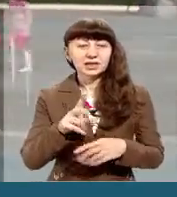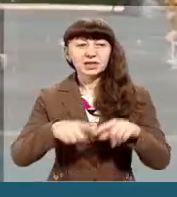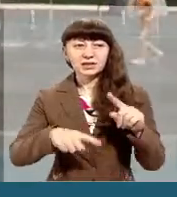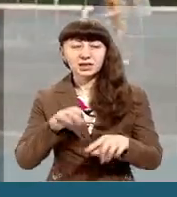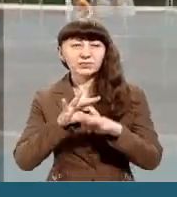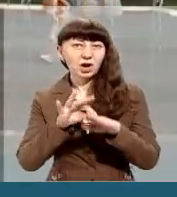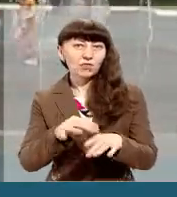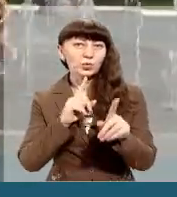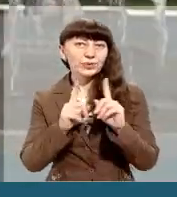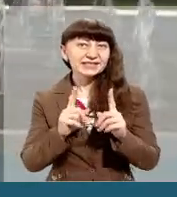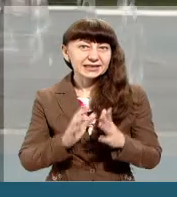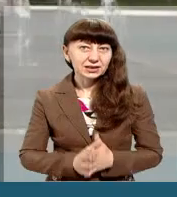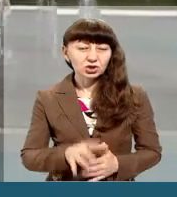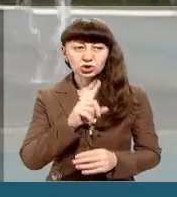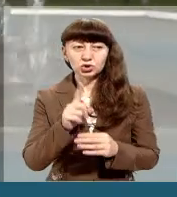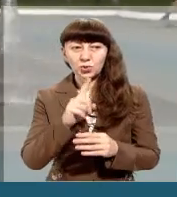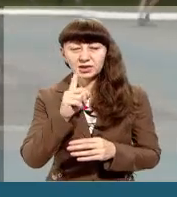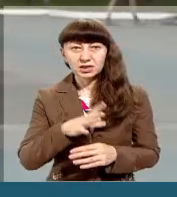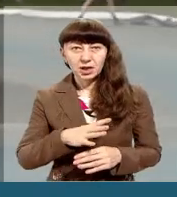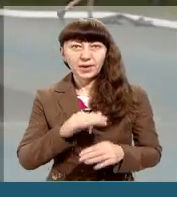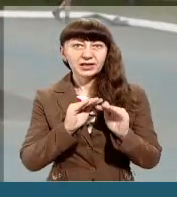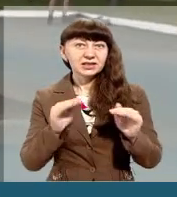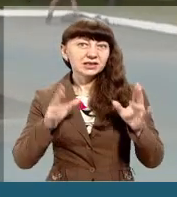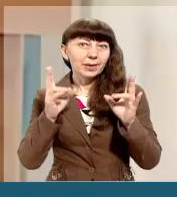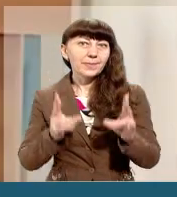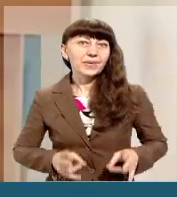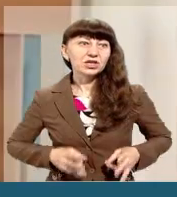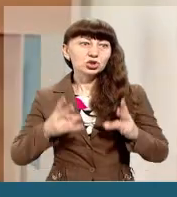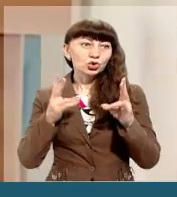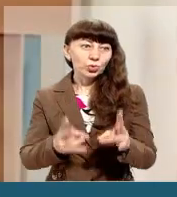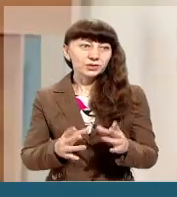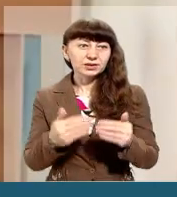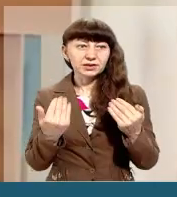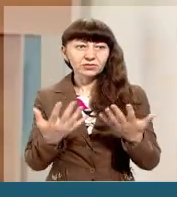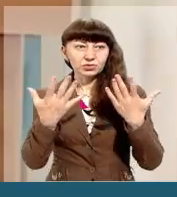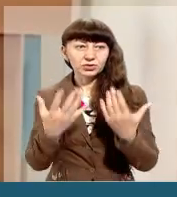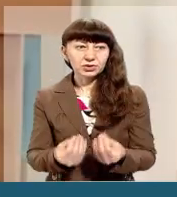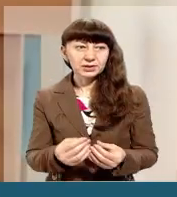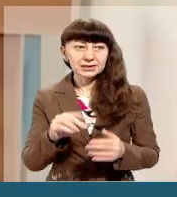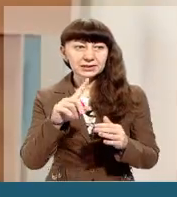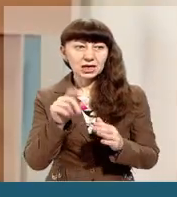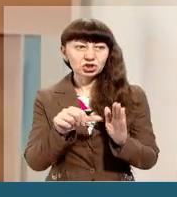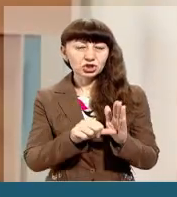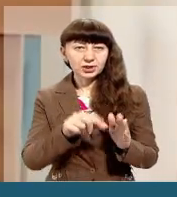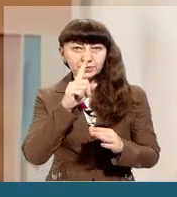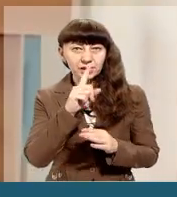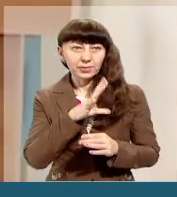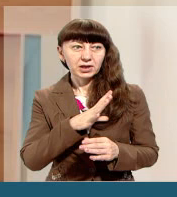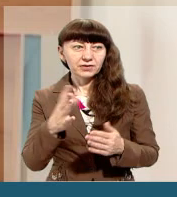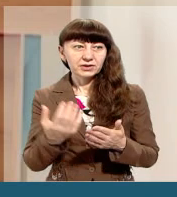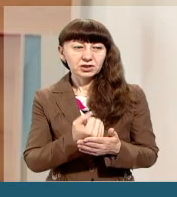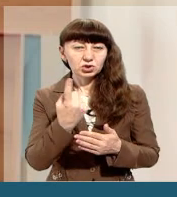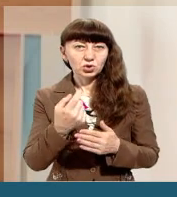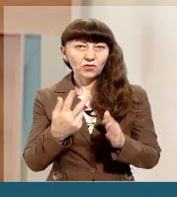проводят беседы. Все для того, чтобы избежать детской преступности. На сегодняшний день у нас за полгода выявлены были случаи